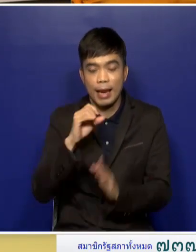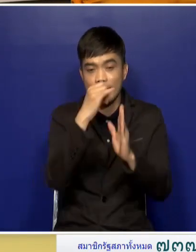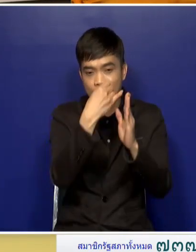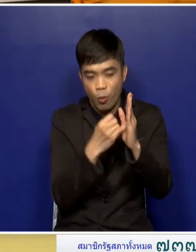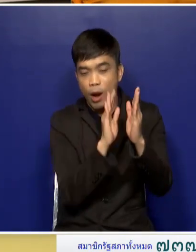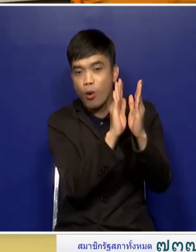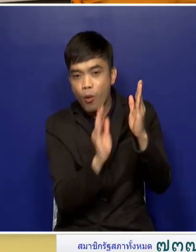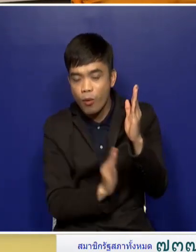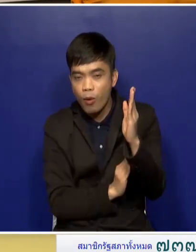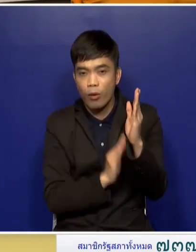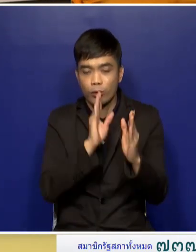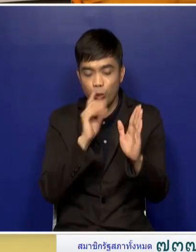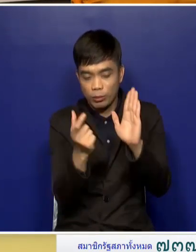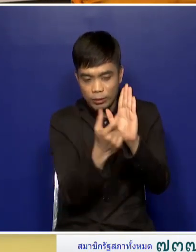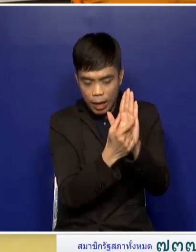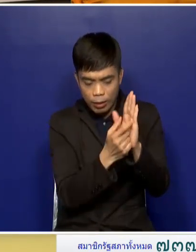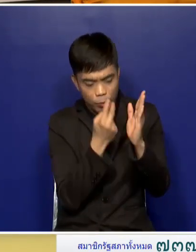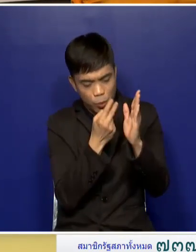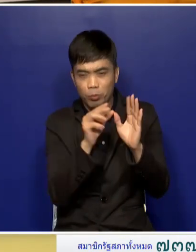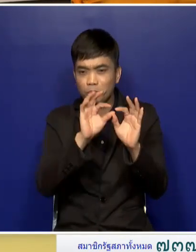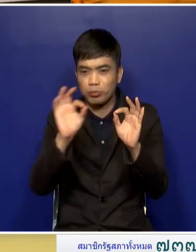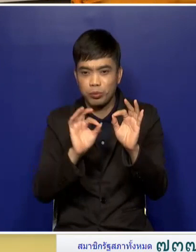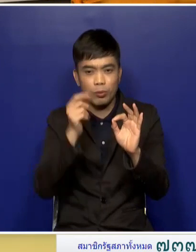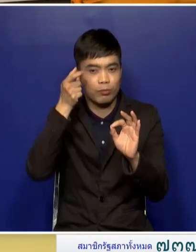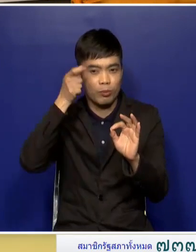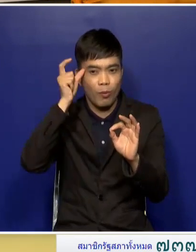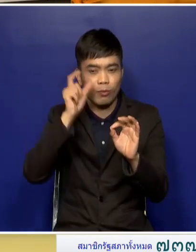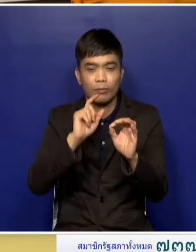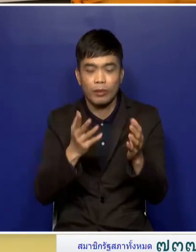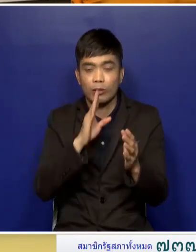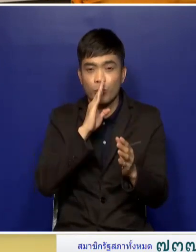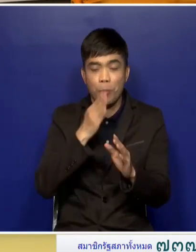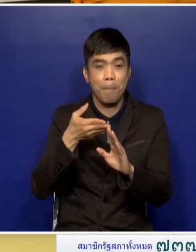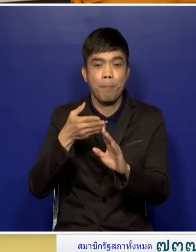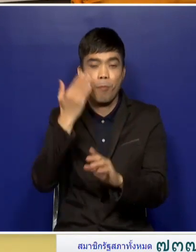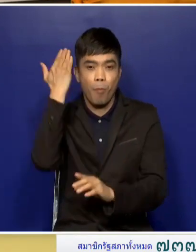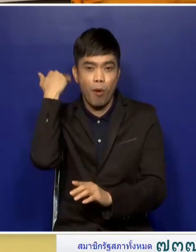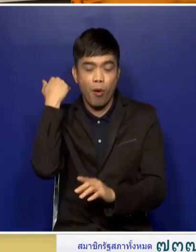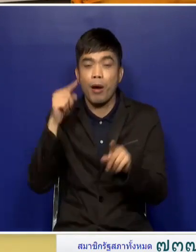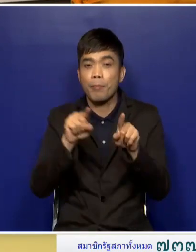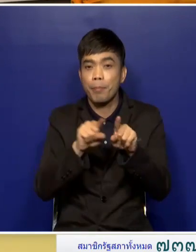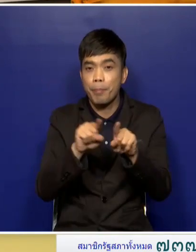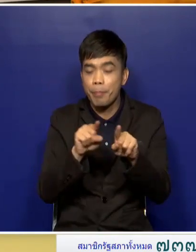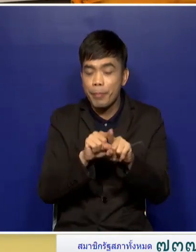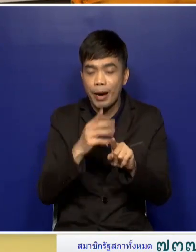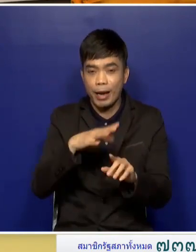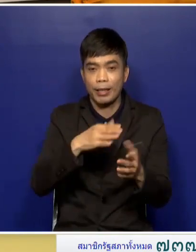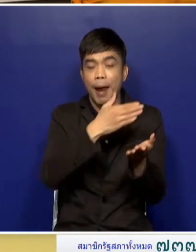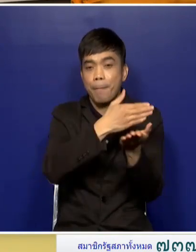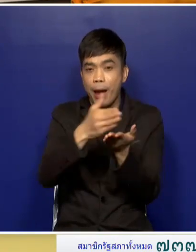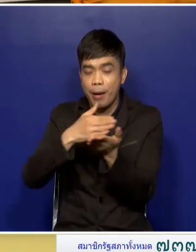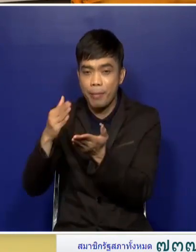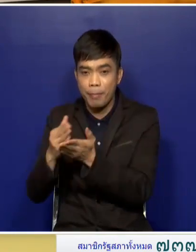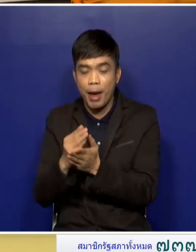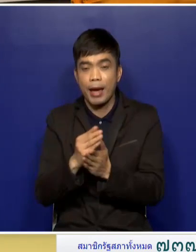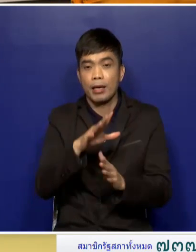พ่าจากมาตราที่แล้วนะครั การที่เราแบ่งเคก lí west ลไปที่ 200 เทดย้อยนั้เี่ยแทบจะไมมความจำ